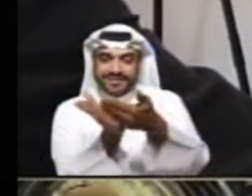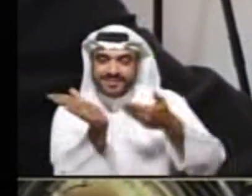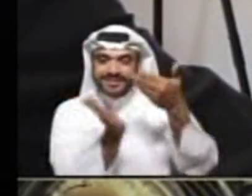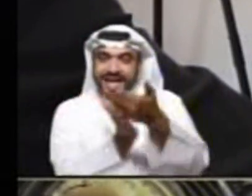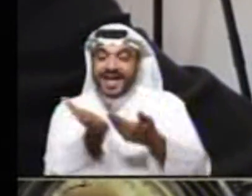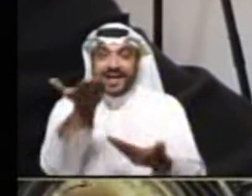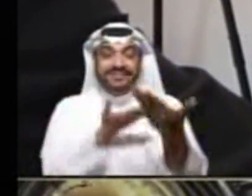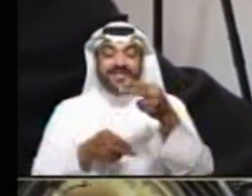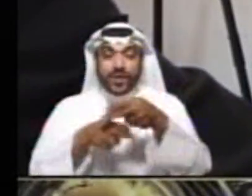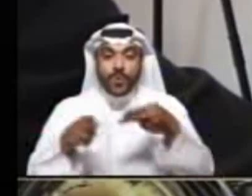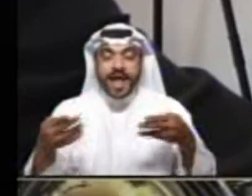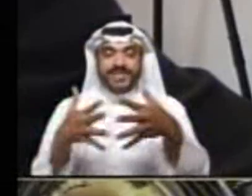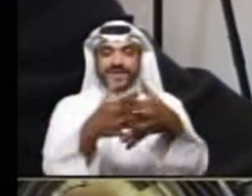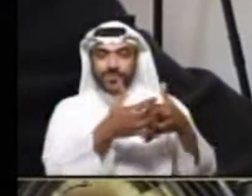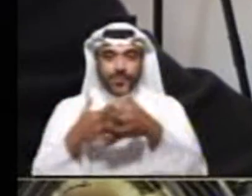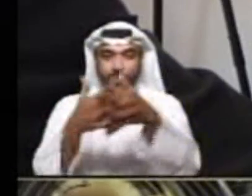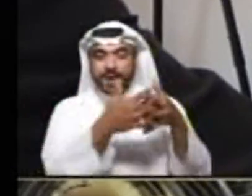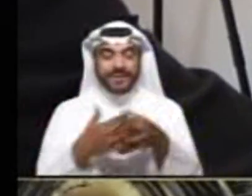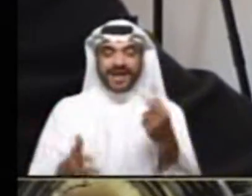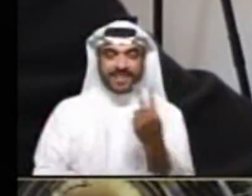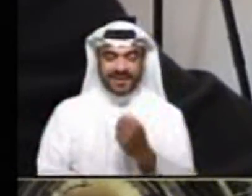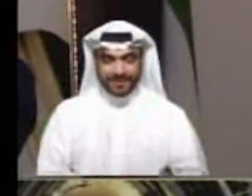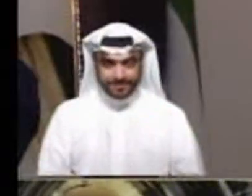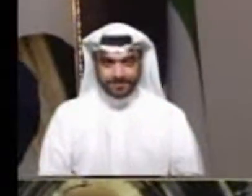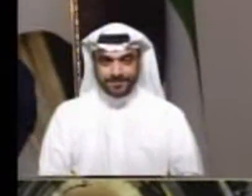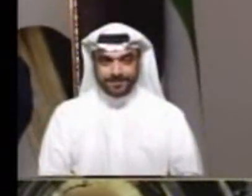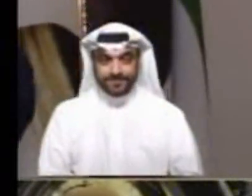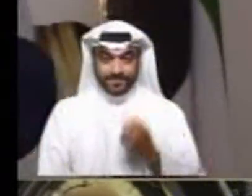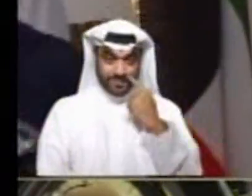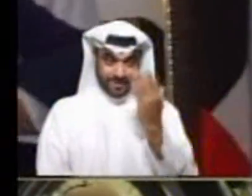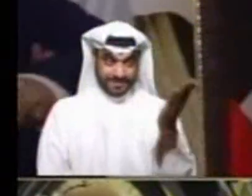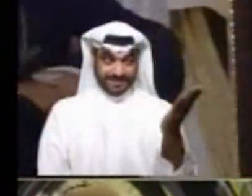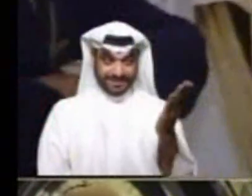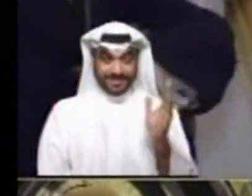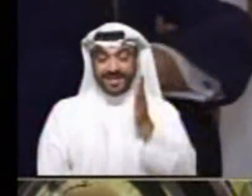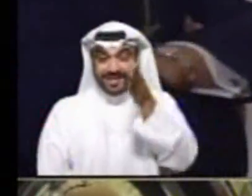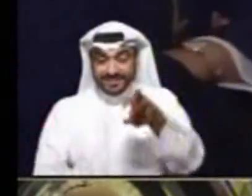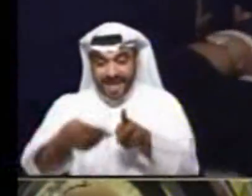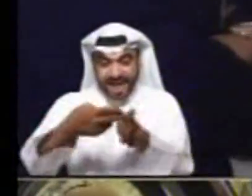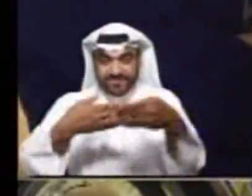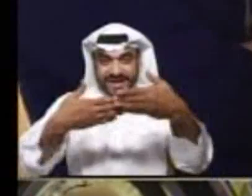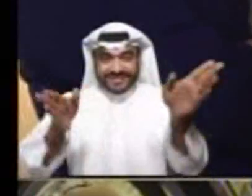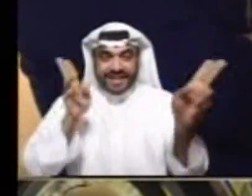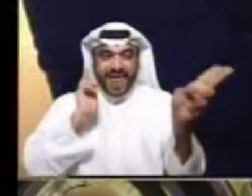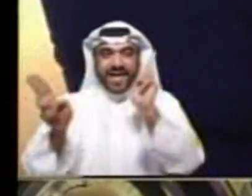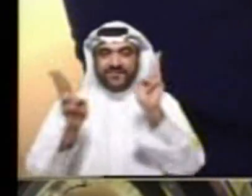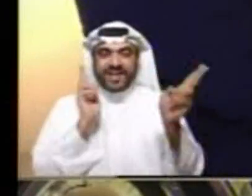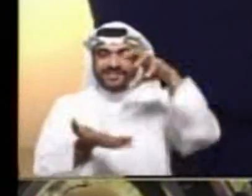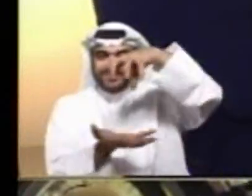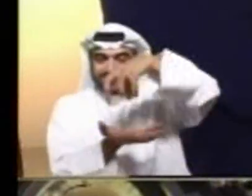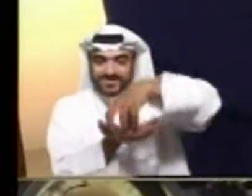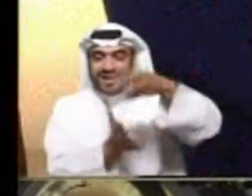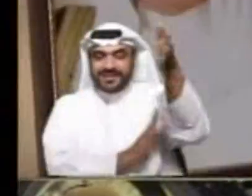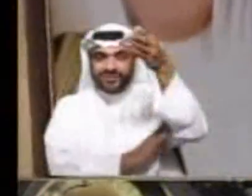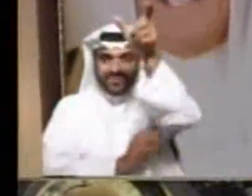البلدين الصديقين دولة الكويت والولايات المتحدة الأمريكية. وقد حضر حفل افتتاح القنصلية العامة لدولة الكويت هنا في